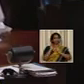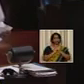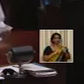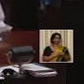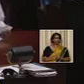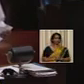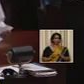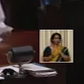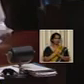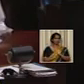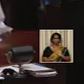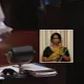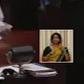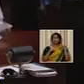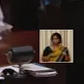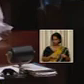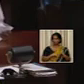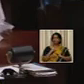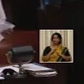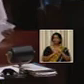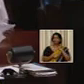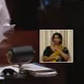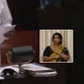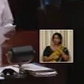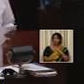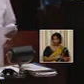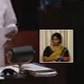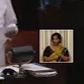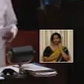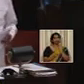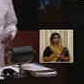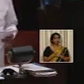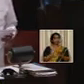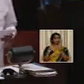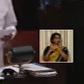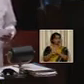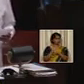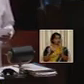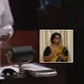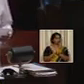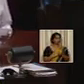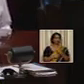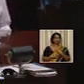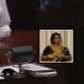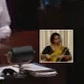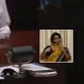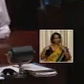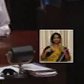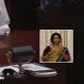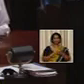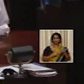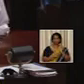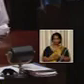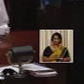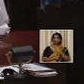සූදානම් නැහැ. අපි මේ ක්‍රියාවත් ආණ්ඩුකාරවරයාගේ සම්බන්ධීකරණයට පත් කිරීමේ ක්‍රියාවත් අභියෝගයට ලක් කරන්නට කටයුතු